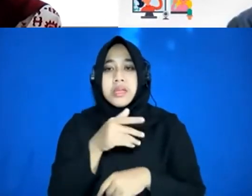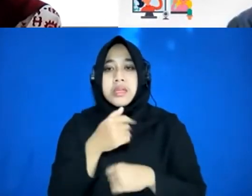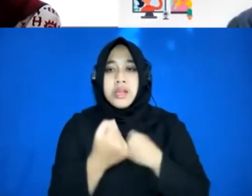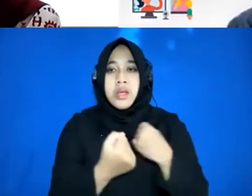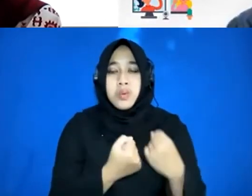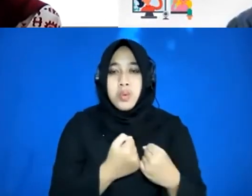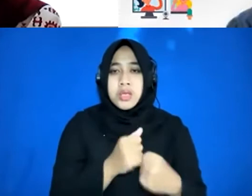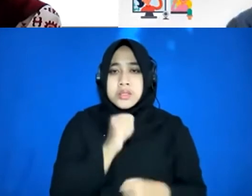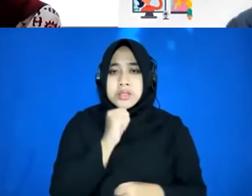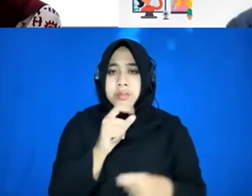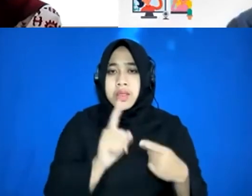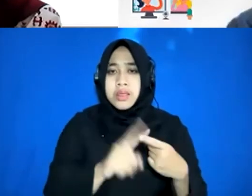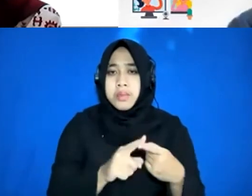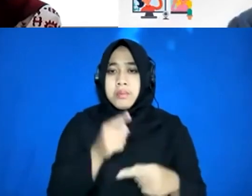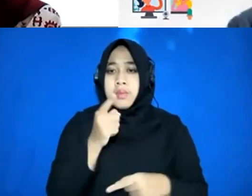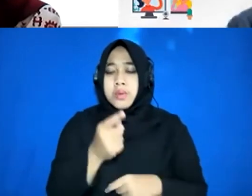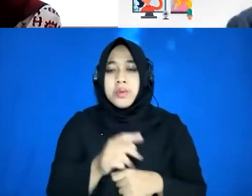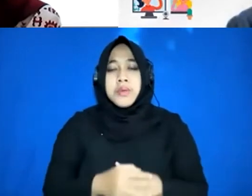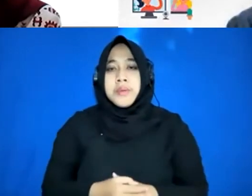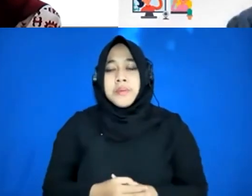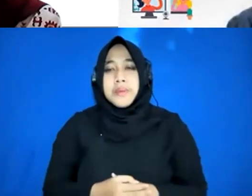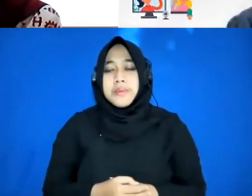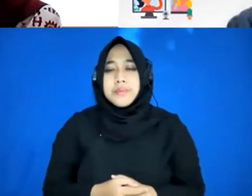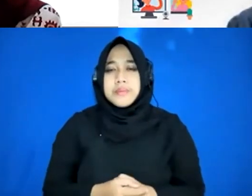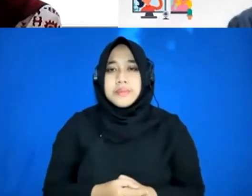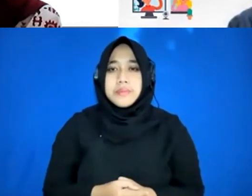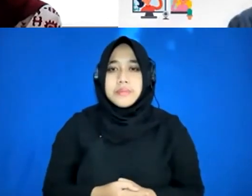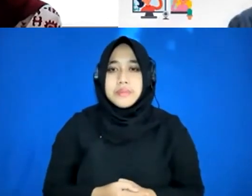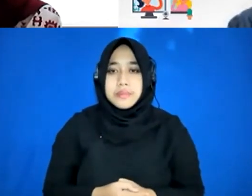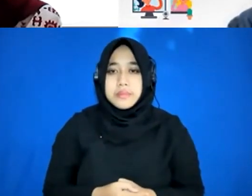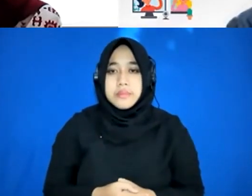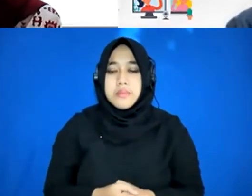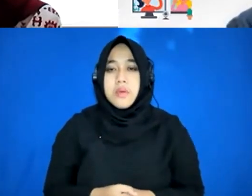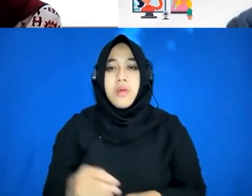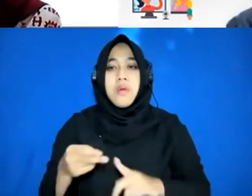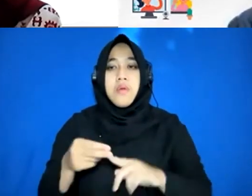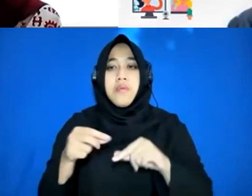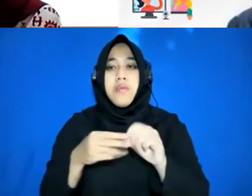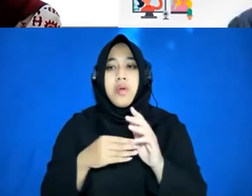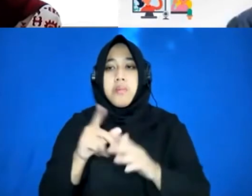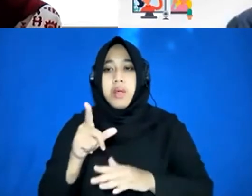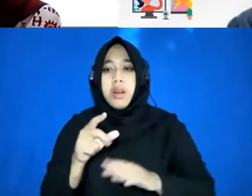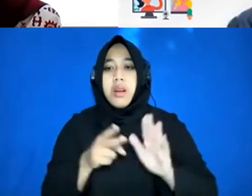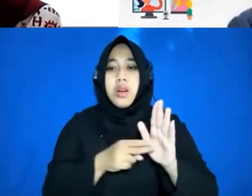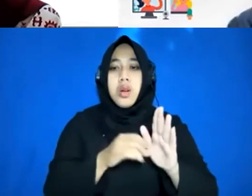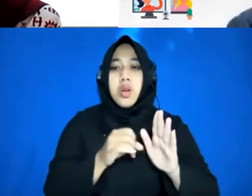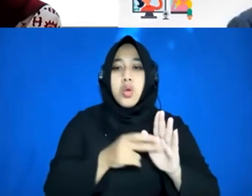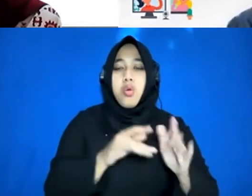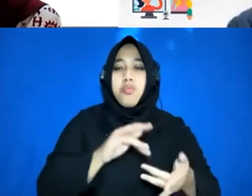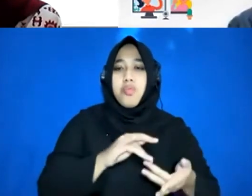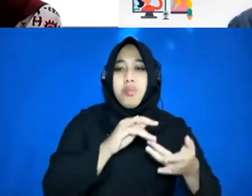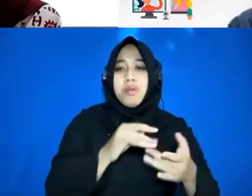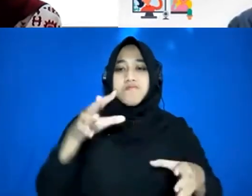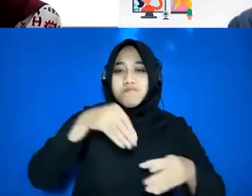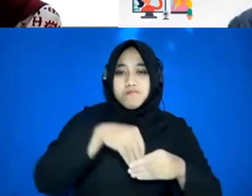dilakukan oleh teman-teman itu. Jadi memang formal dan non formal itu memang kita satu sisi kita padukan,